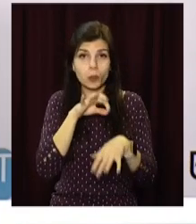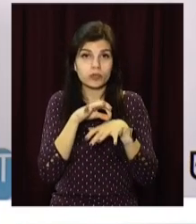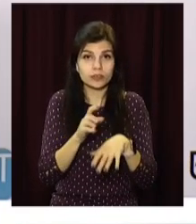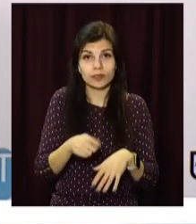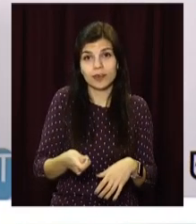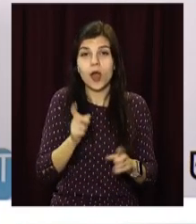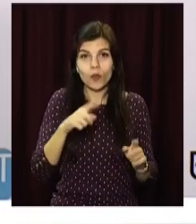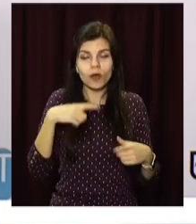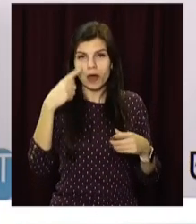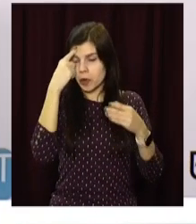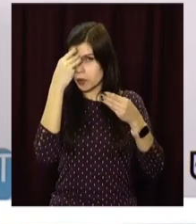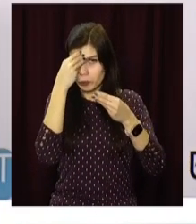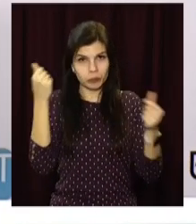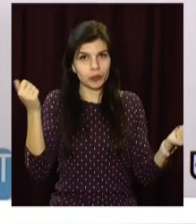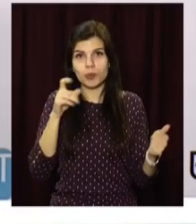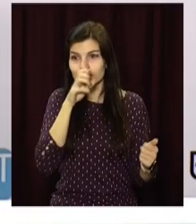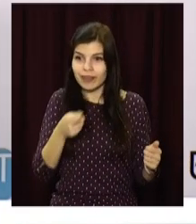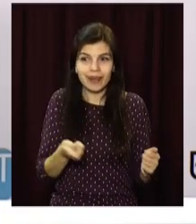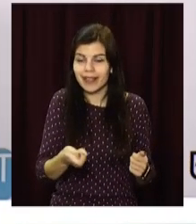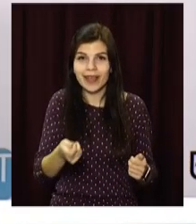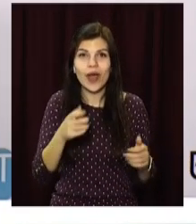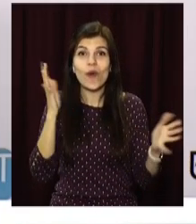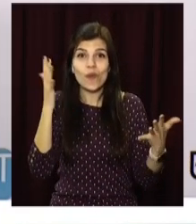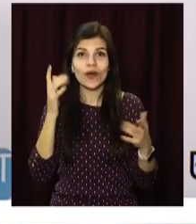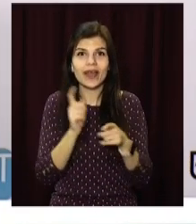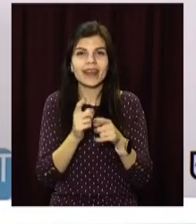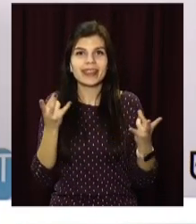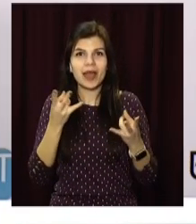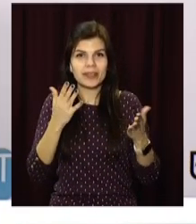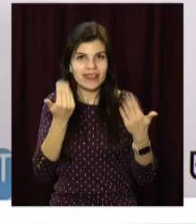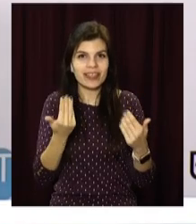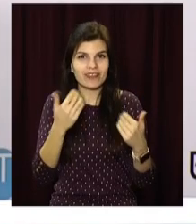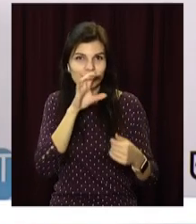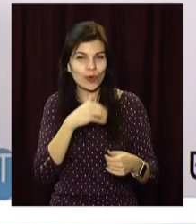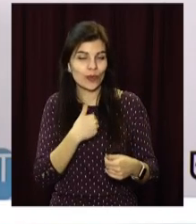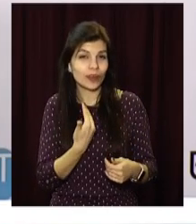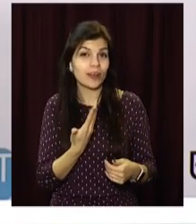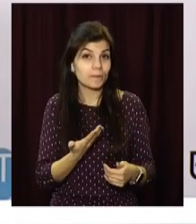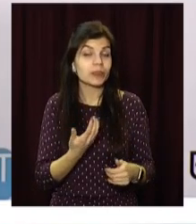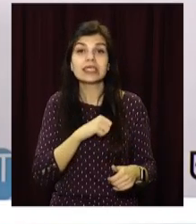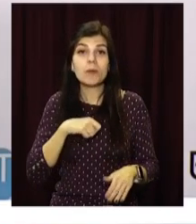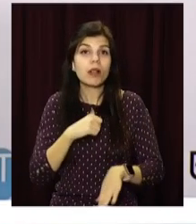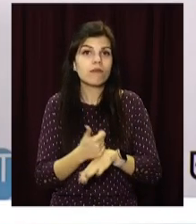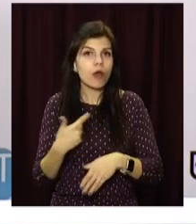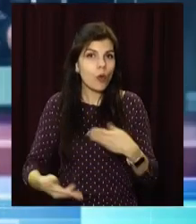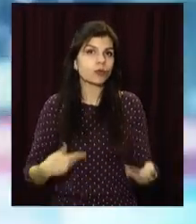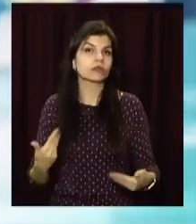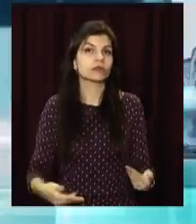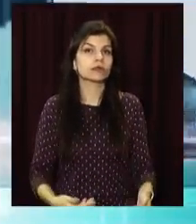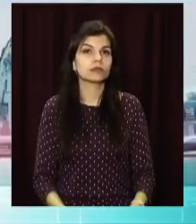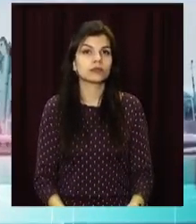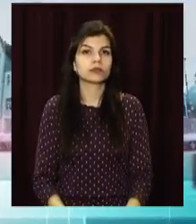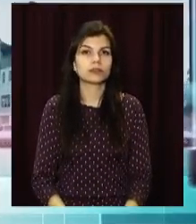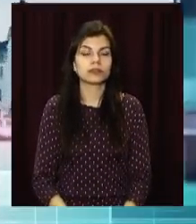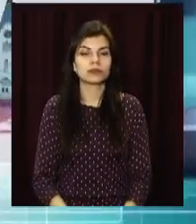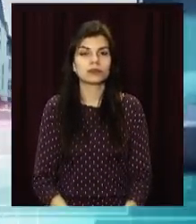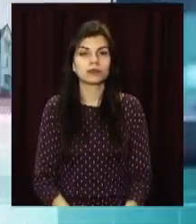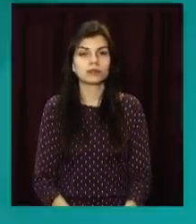уже появится необходимость этих длительных прогулок. То есть самое главное – это ходить.